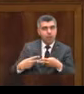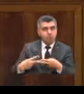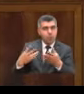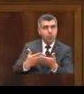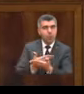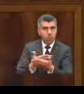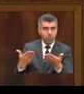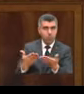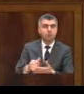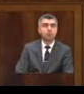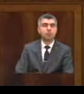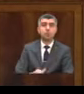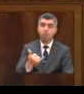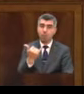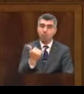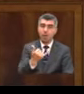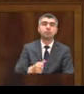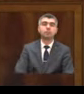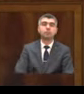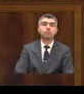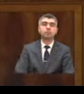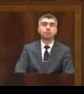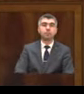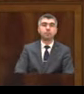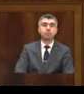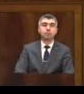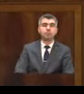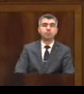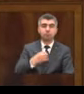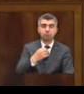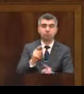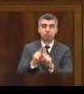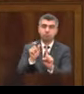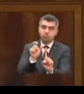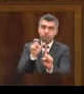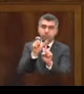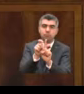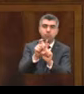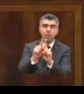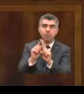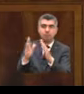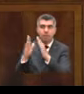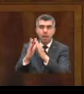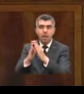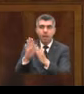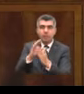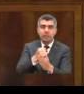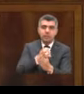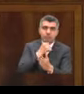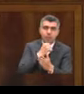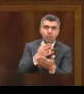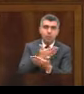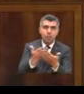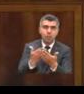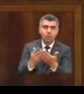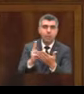برامج مهمة جداً، برامج مرتبطة دائما في إطار حماية مؤسسات الرعاية الاجتماعية بإطلاق